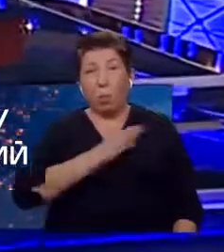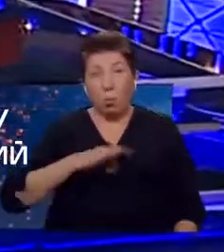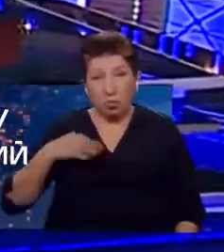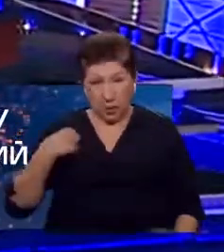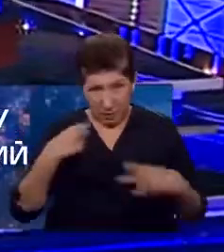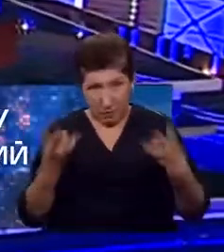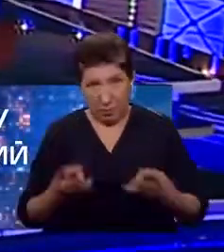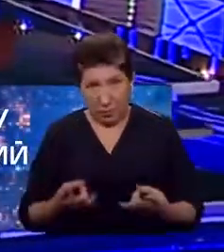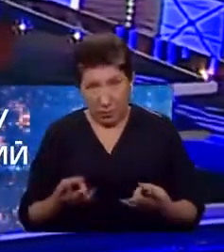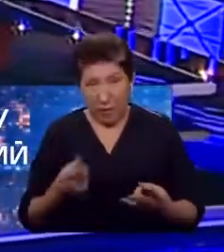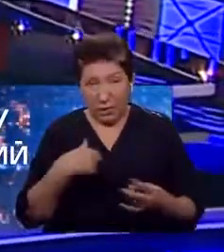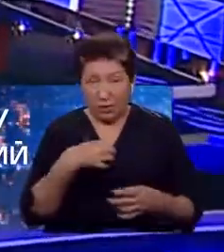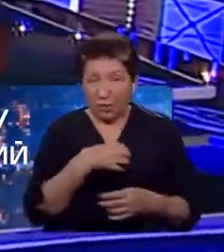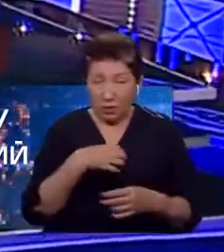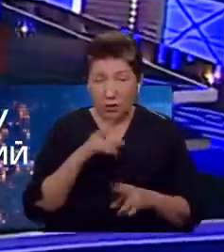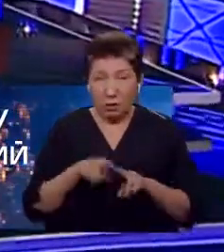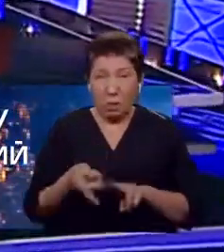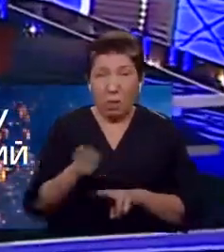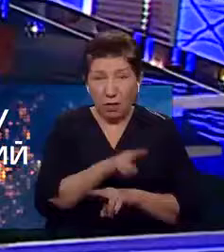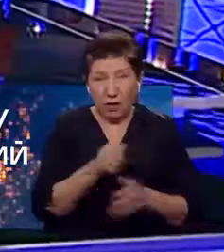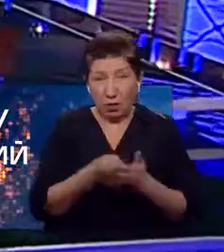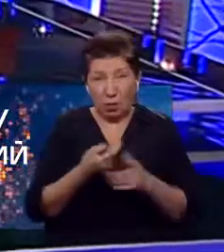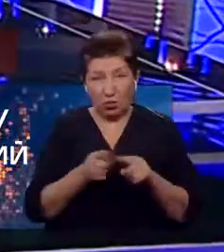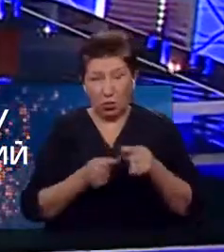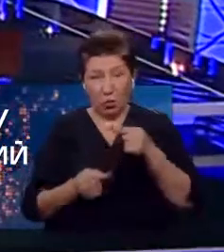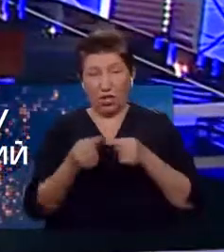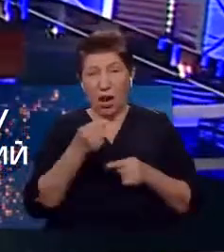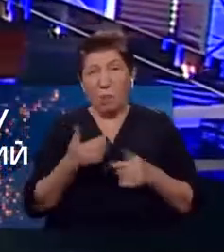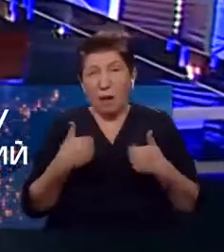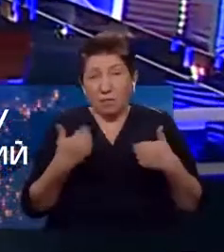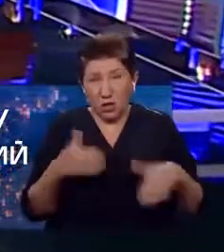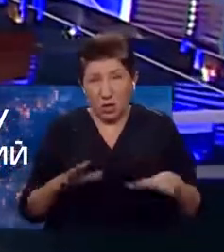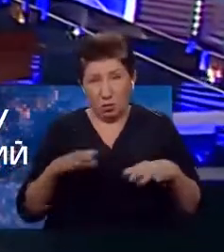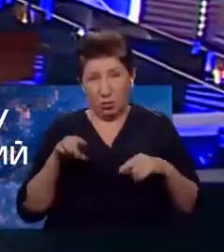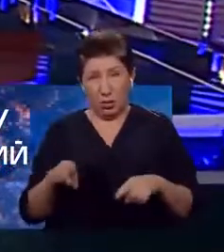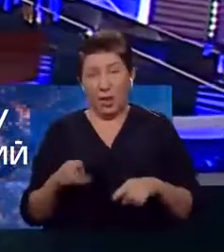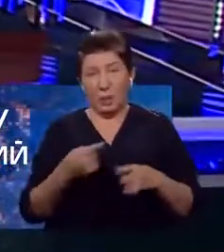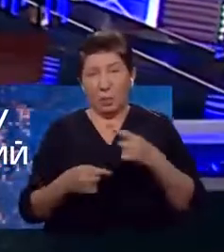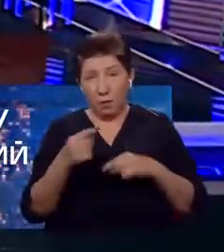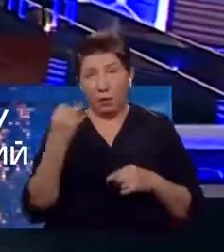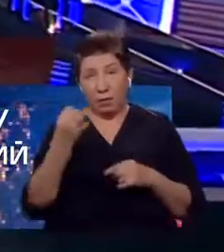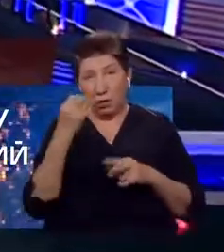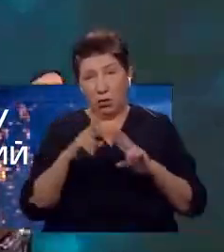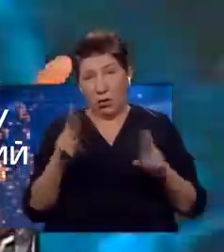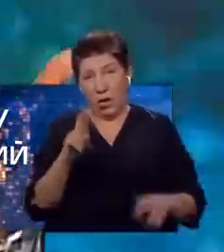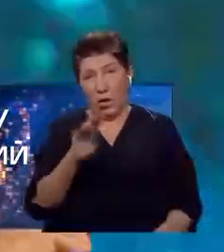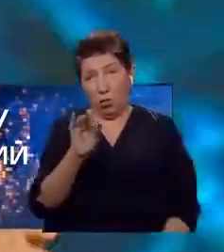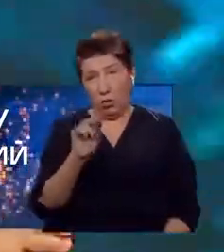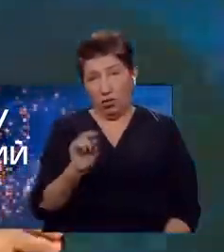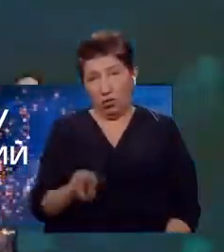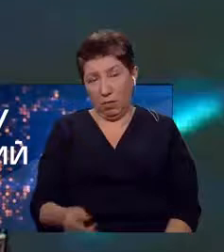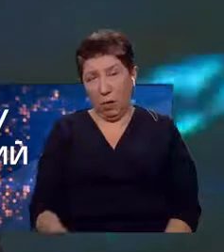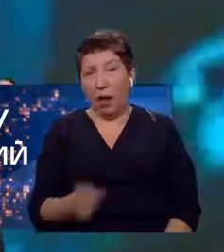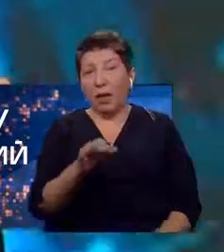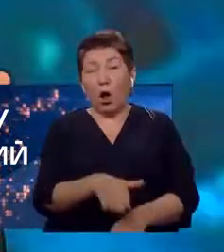важливо розуміти, що повернення до цього шляху, який ми вже ходили, це повернення в історію з Януковичем. Як